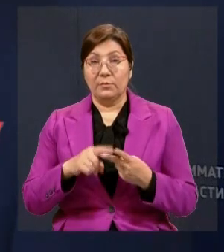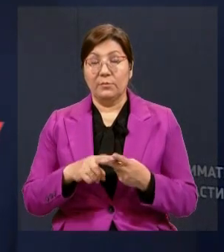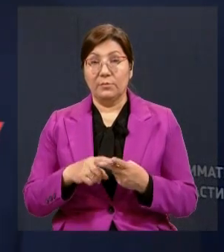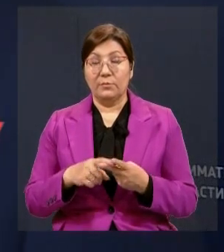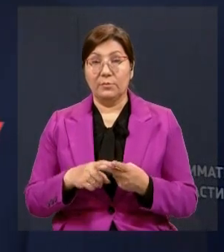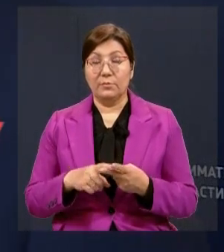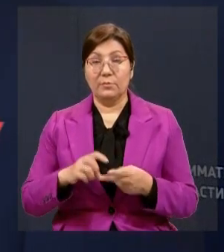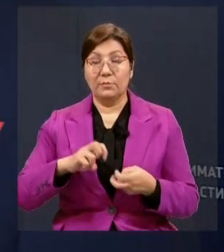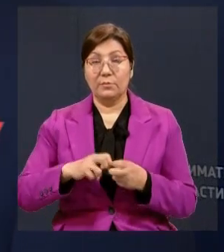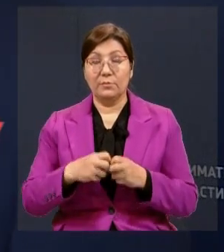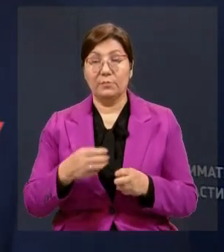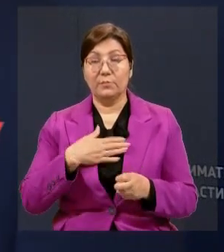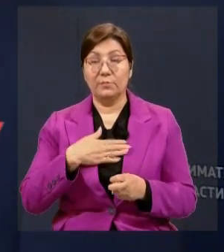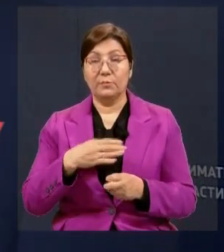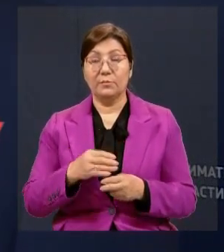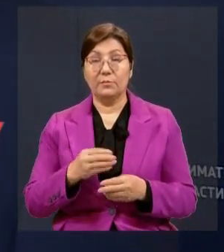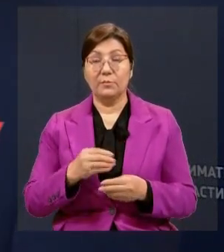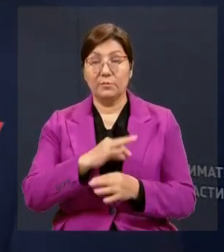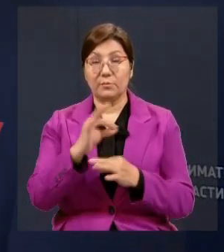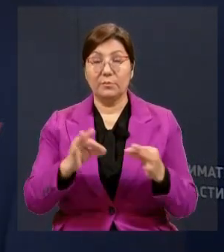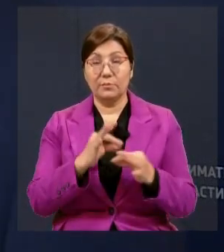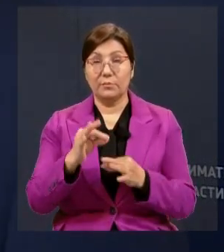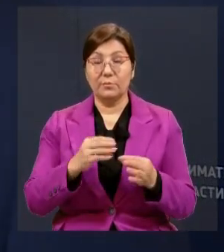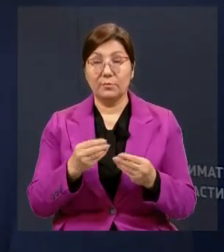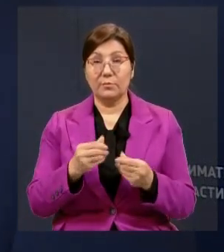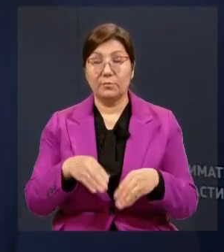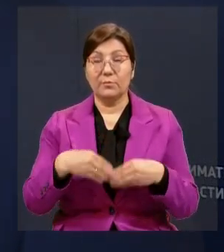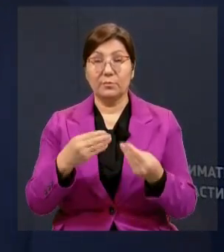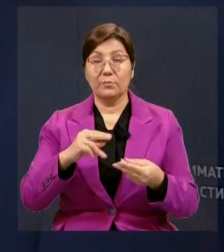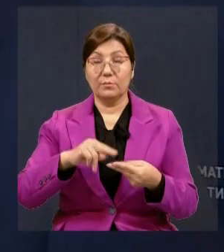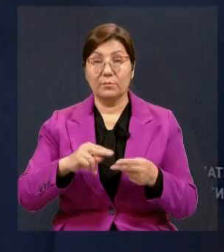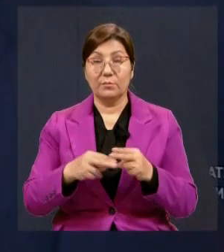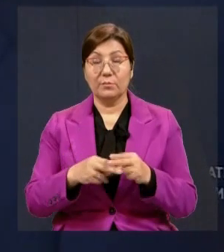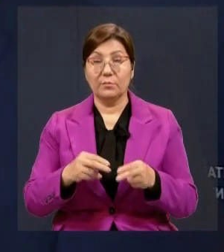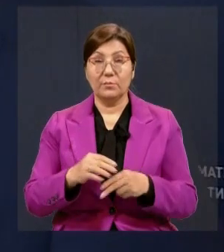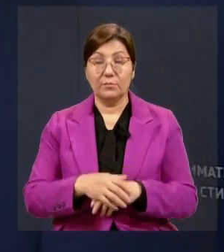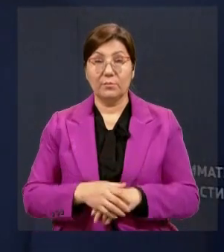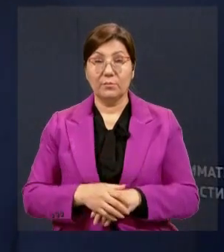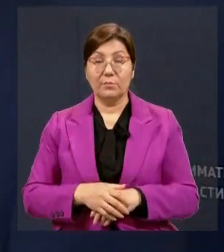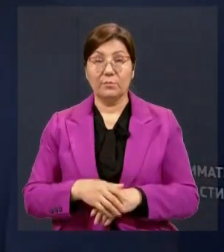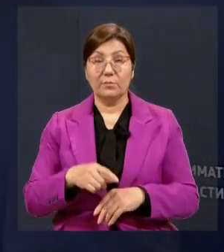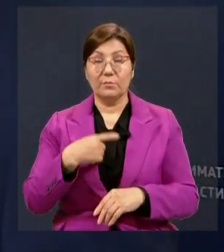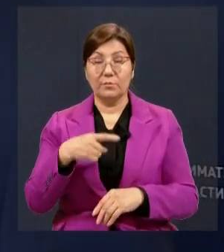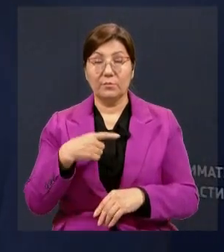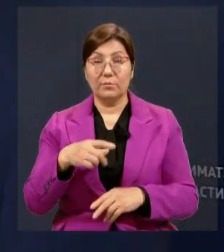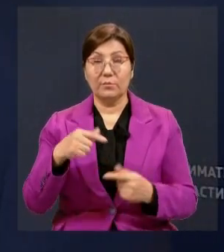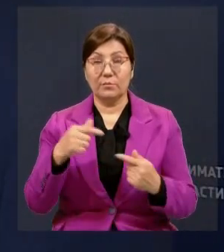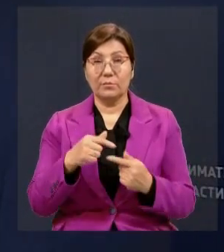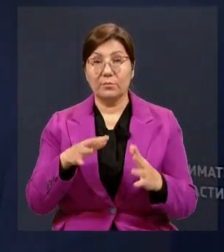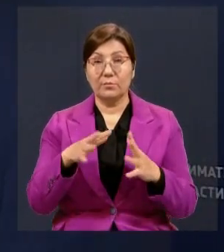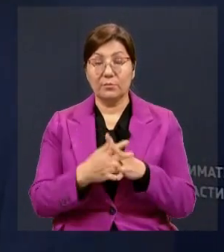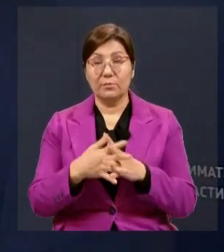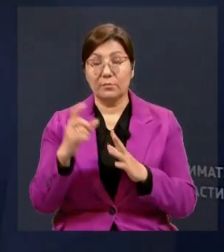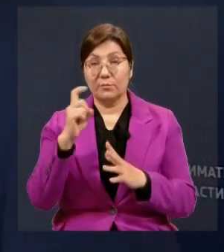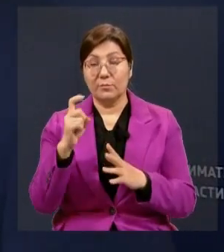бұл, мысалы, мынау біздің инвестициялық жобаларды қаржыландыру мәселесі. Бұл да айтқанда жалпы агроөнеркәсіп